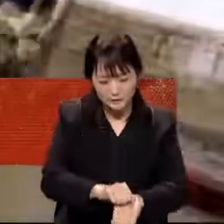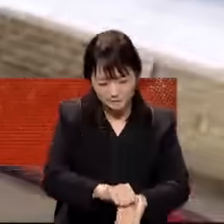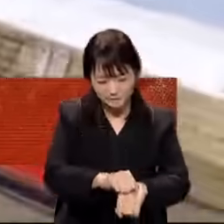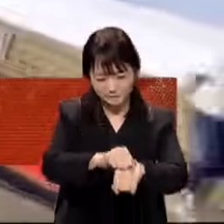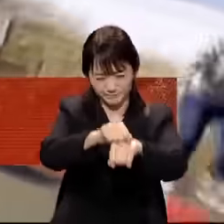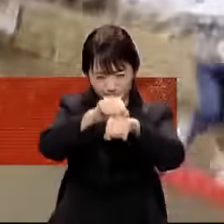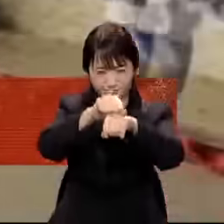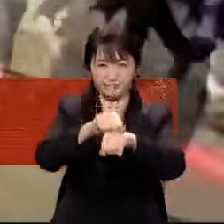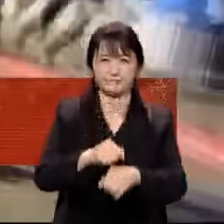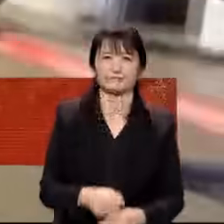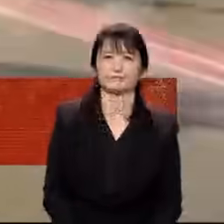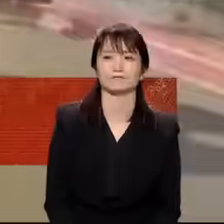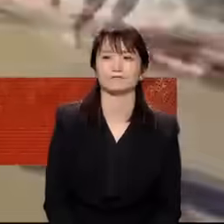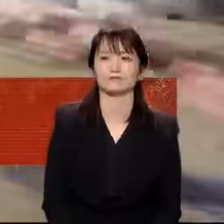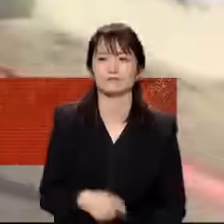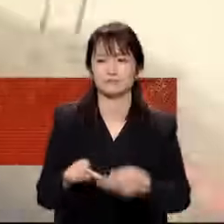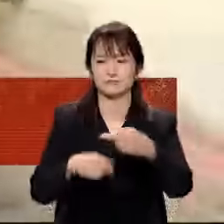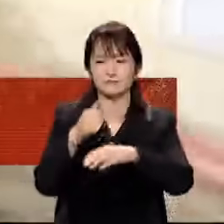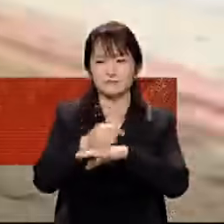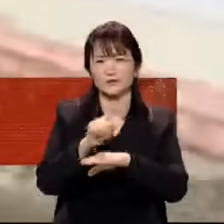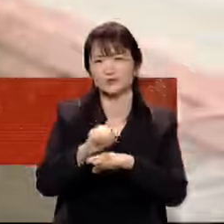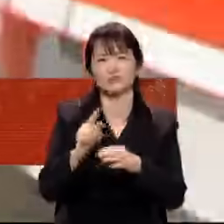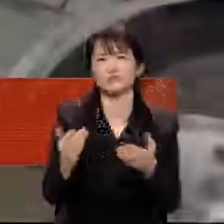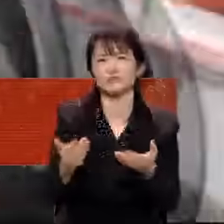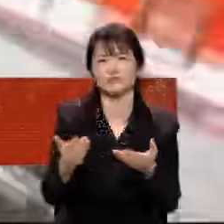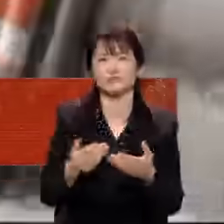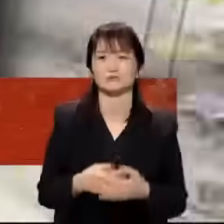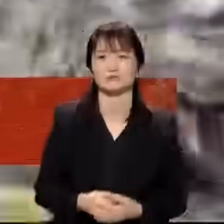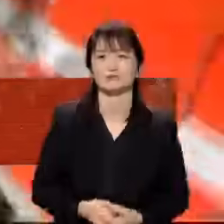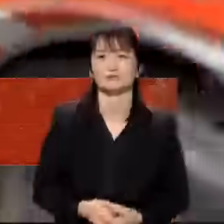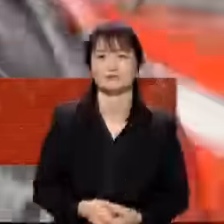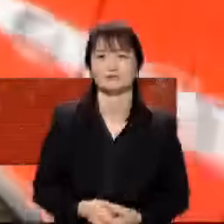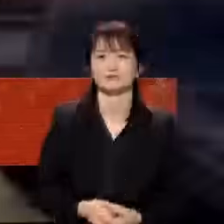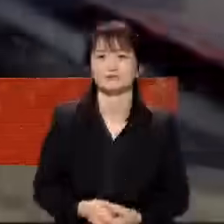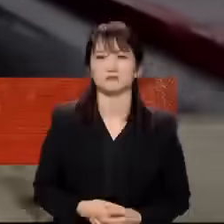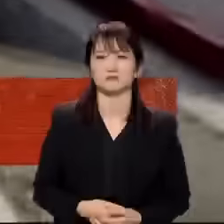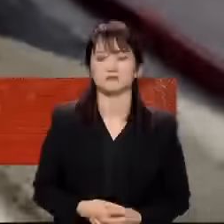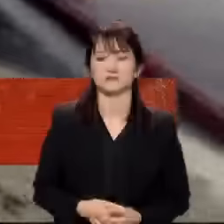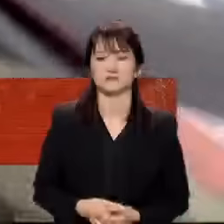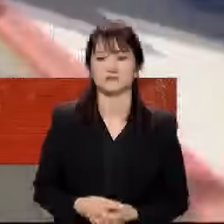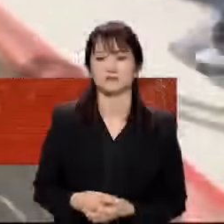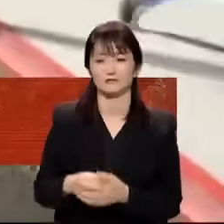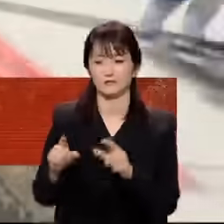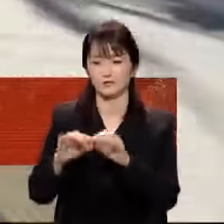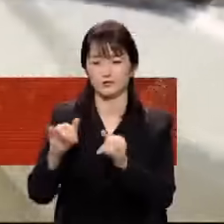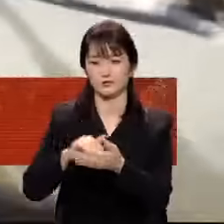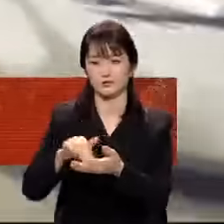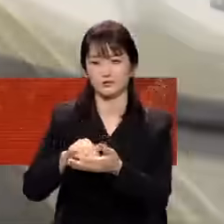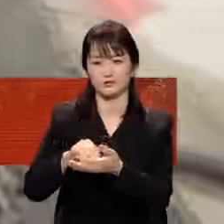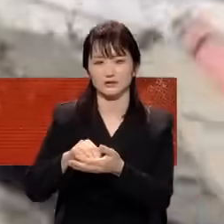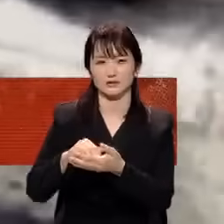제방을 만들었습니다. 아, 연말에 무슨 날벼락이에요, 저게. 네, 그러니까요. 이 사고로 주민들 8명이 크고 작은